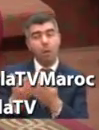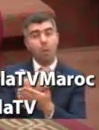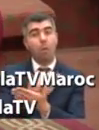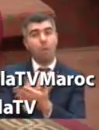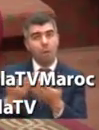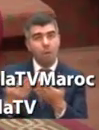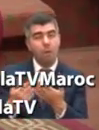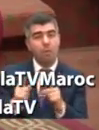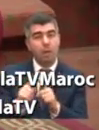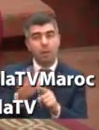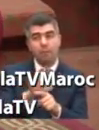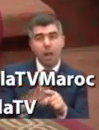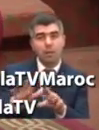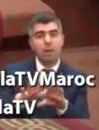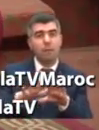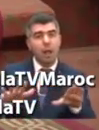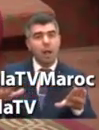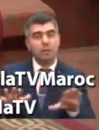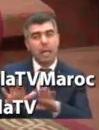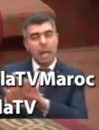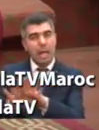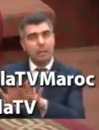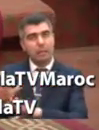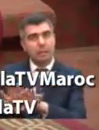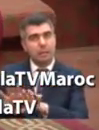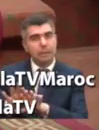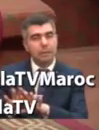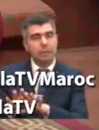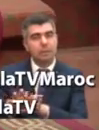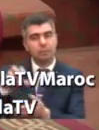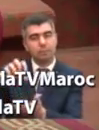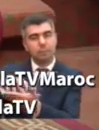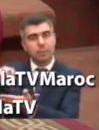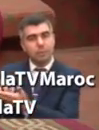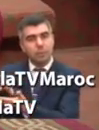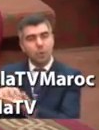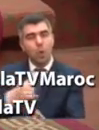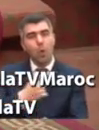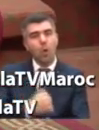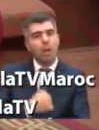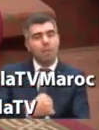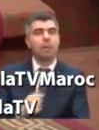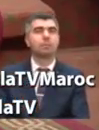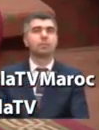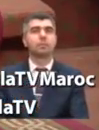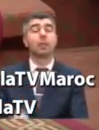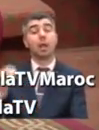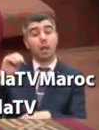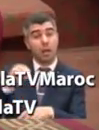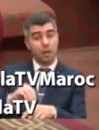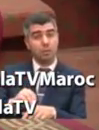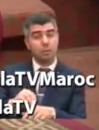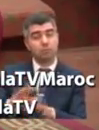يشمل شطره الأول كل من جهتي سوس وماسا، سوس ماسا وقلمين ودنون، وكذلك تم